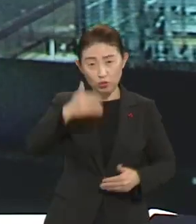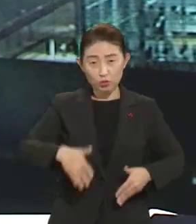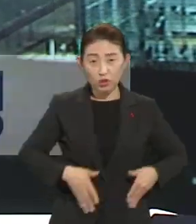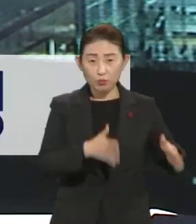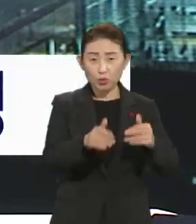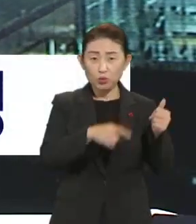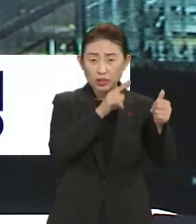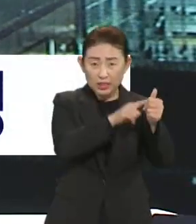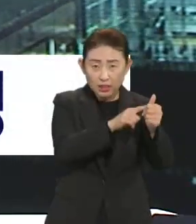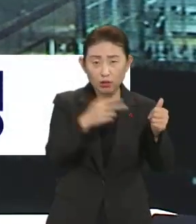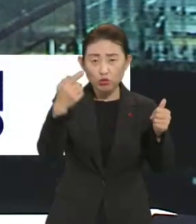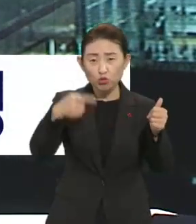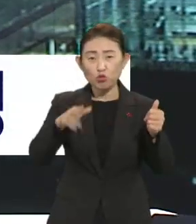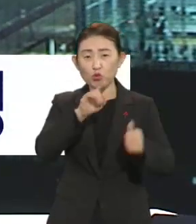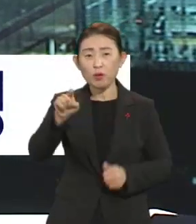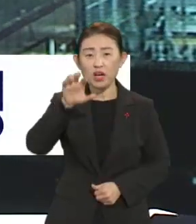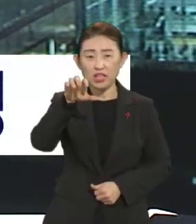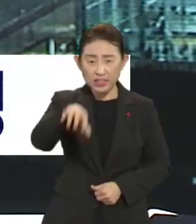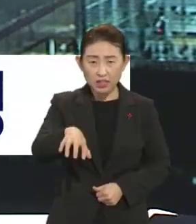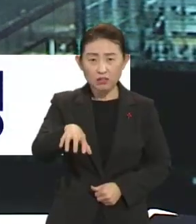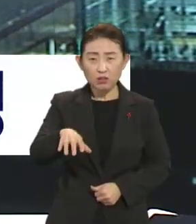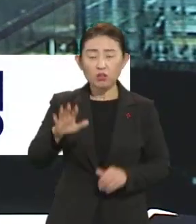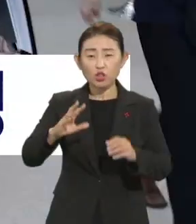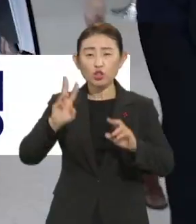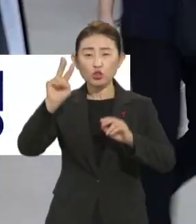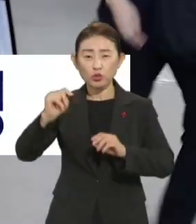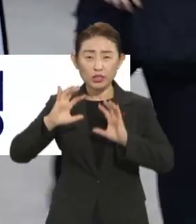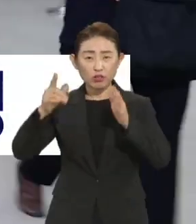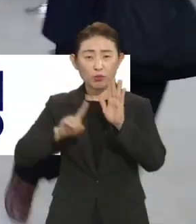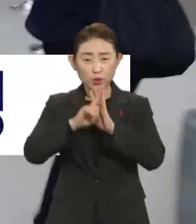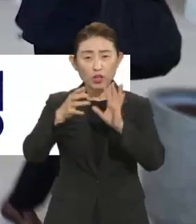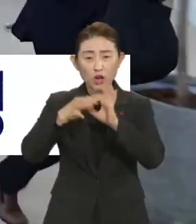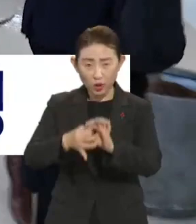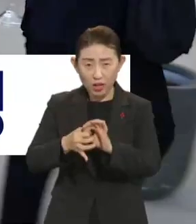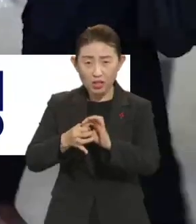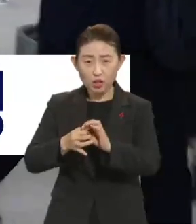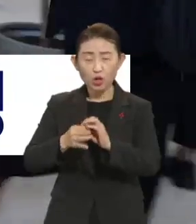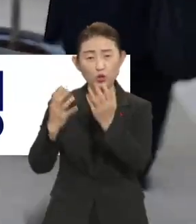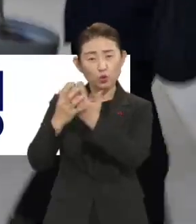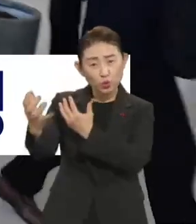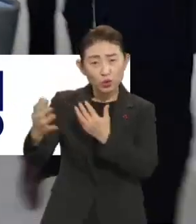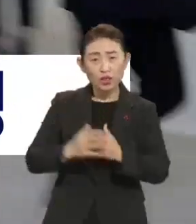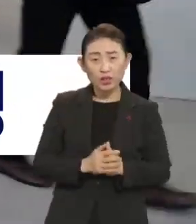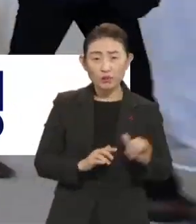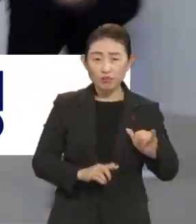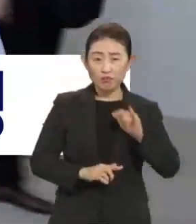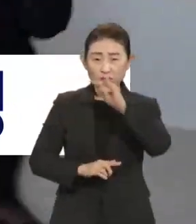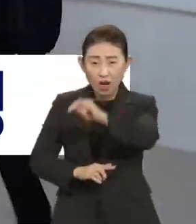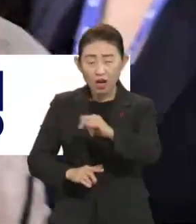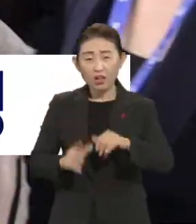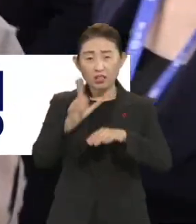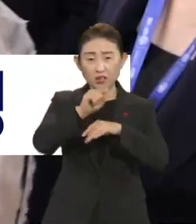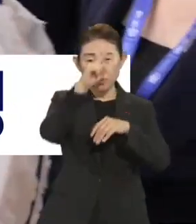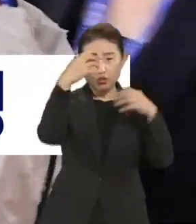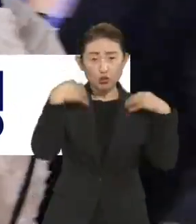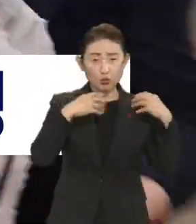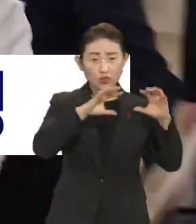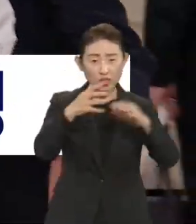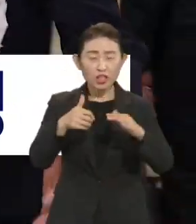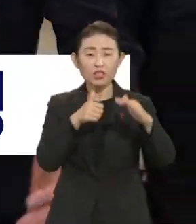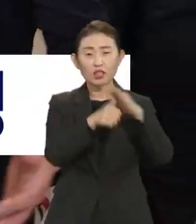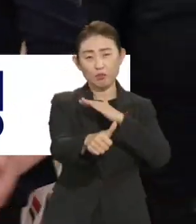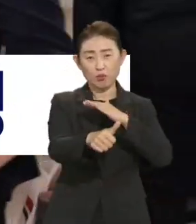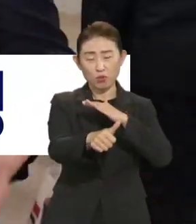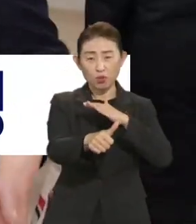김태흠 충남지사가 아랍에미리트 두바이에서 열린 유엔 기후변화협약 당사국 총회에서 세계 12개 지방정부 대표로